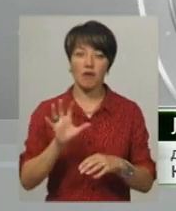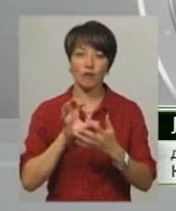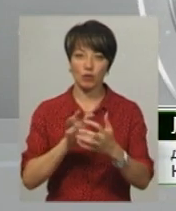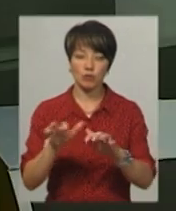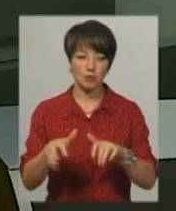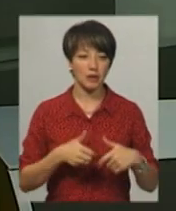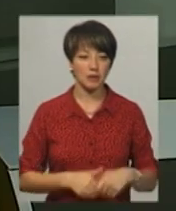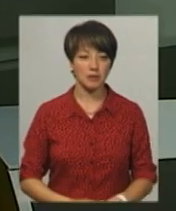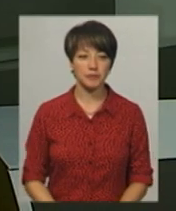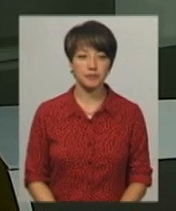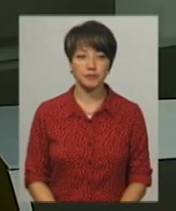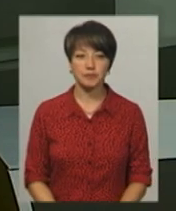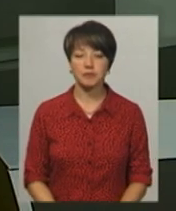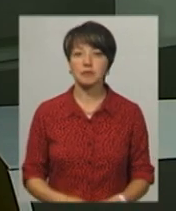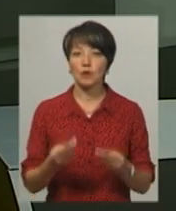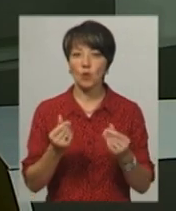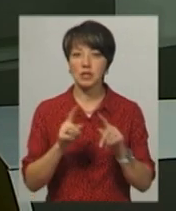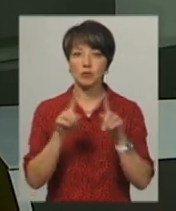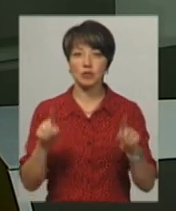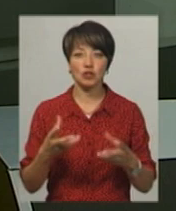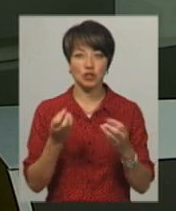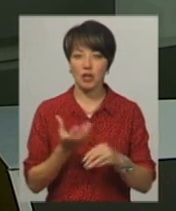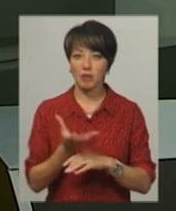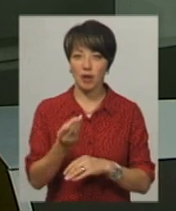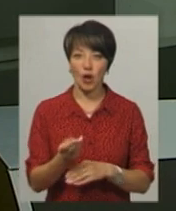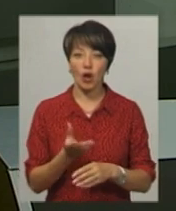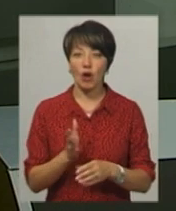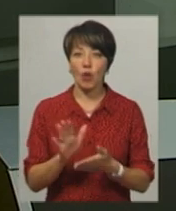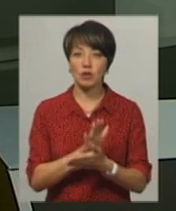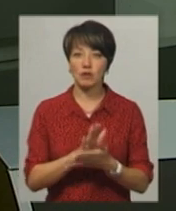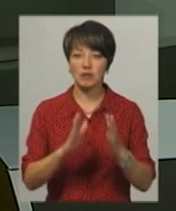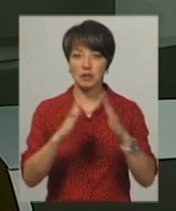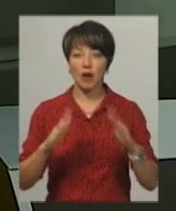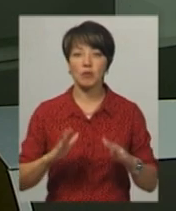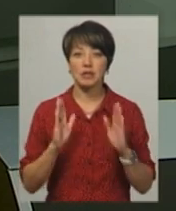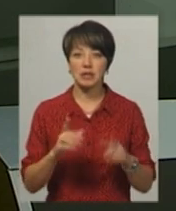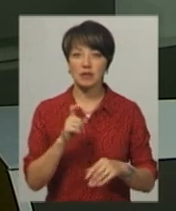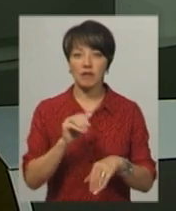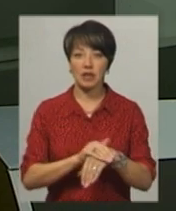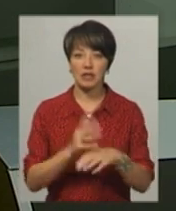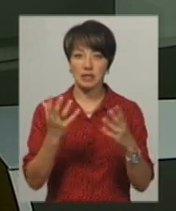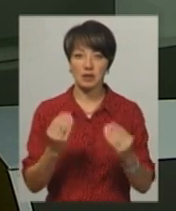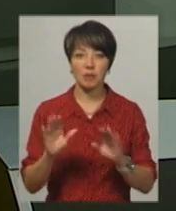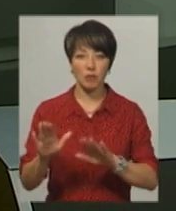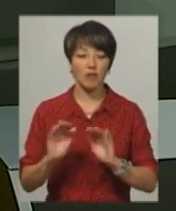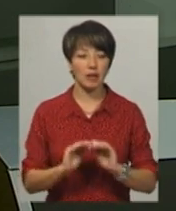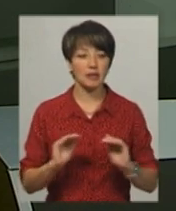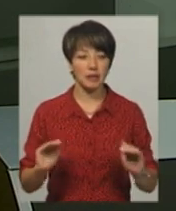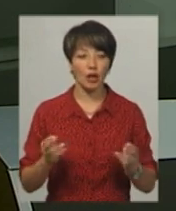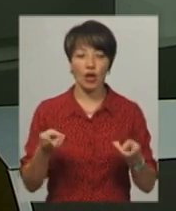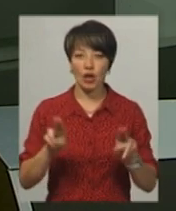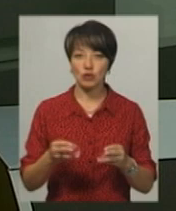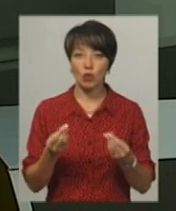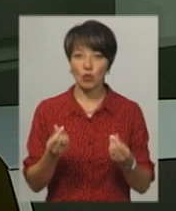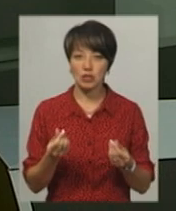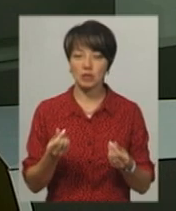їх. Кошти за путівки ще не платили. Розраховуватись з табором «Салют» будуть тільки за фактичні дні перебування дітей. А решту